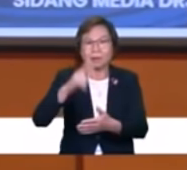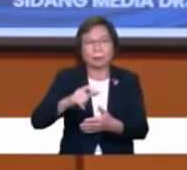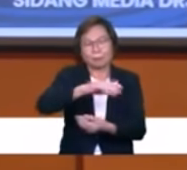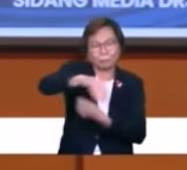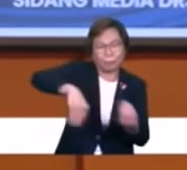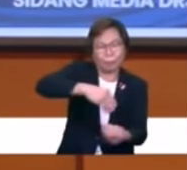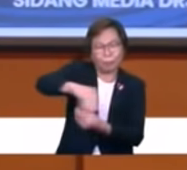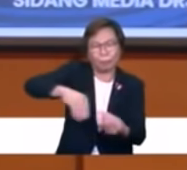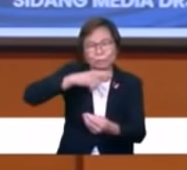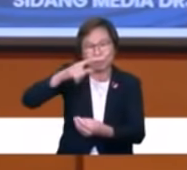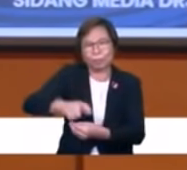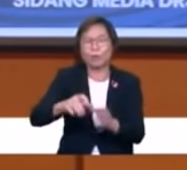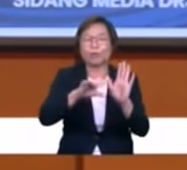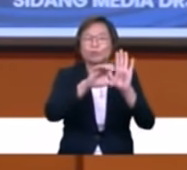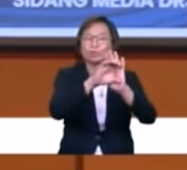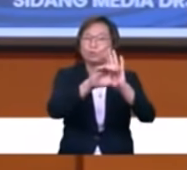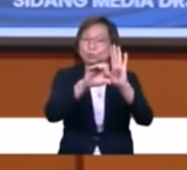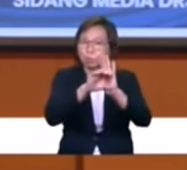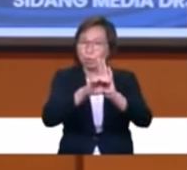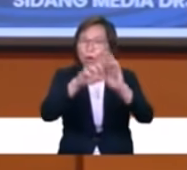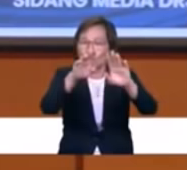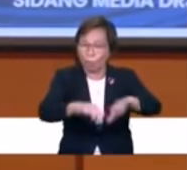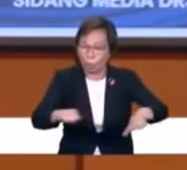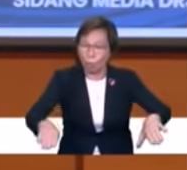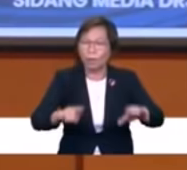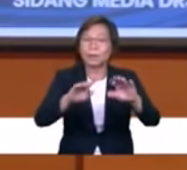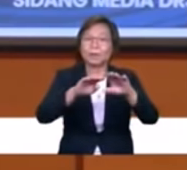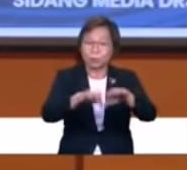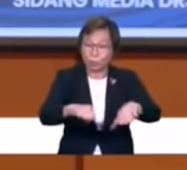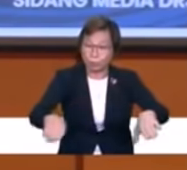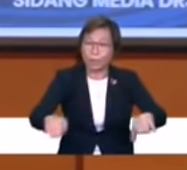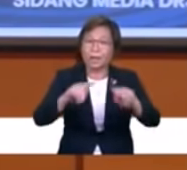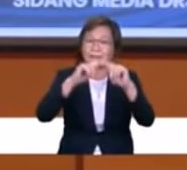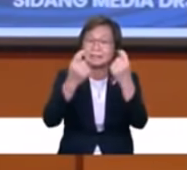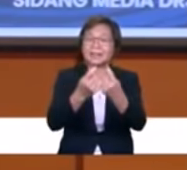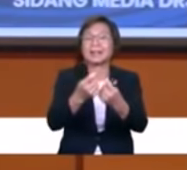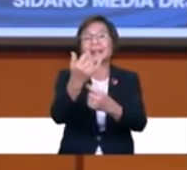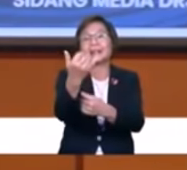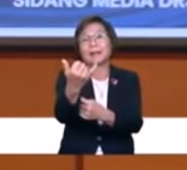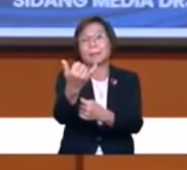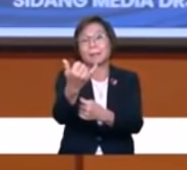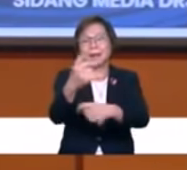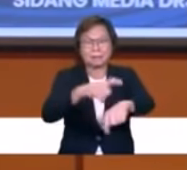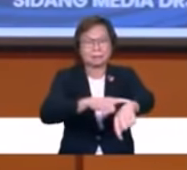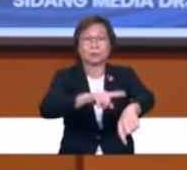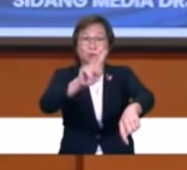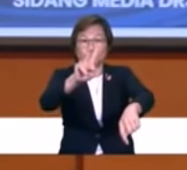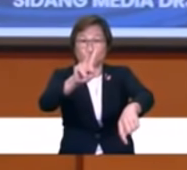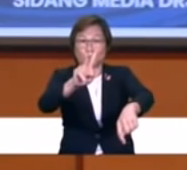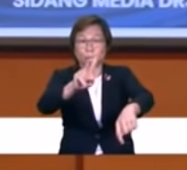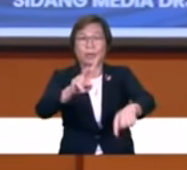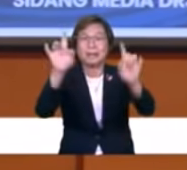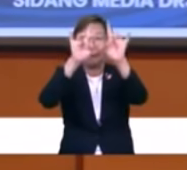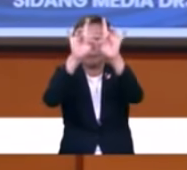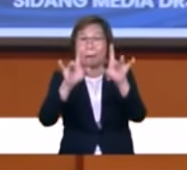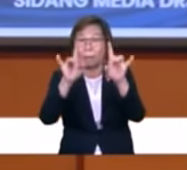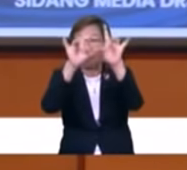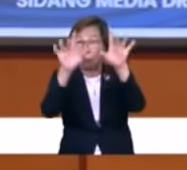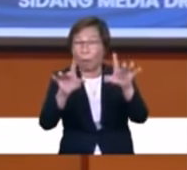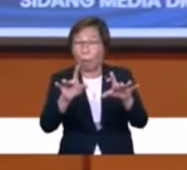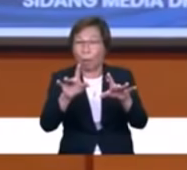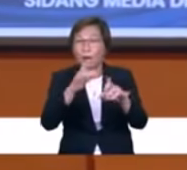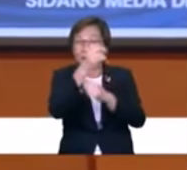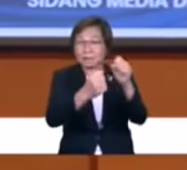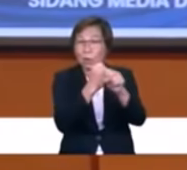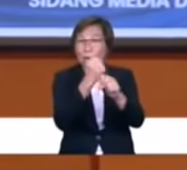penggiliran teh bagi contoh murid tingkatan 6 semester 2 mereka akan menduduki peperiksaan